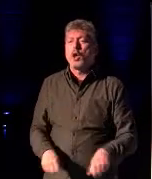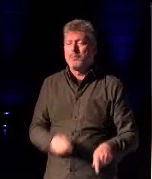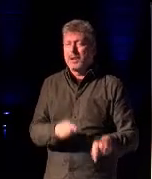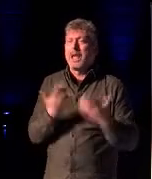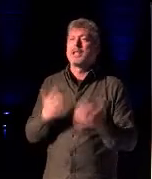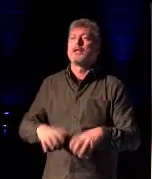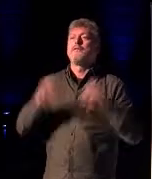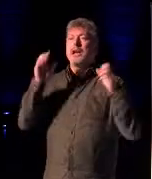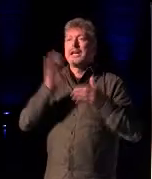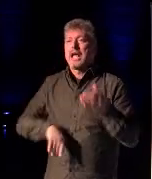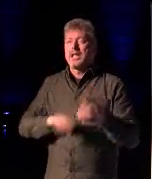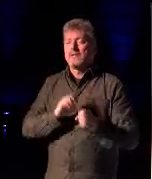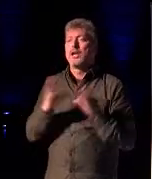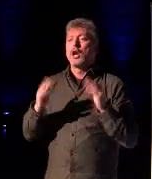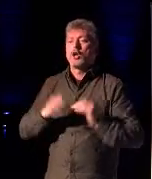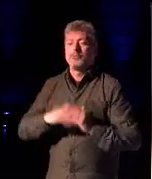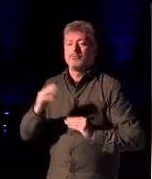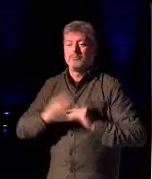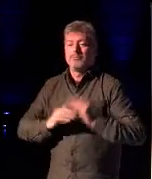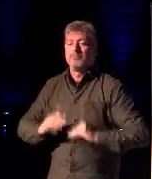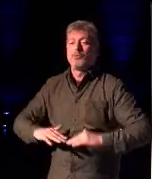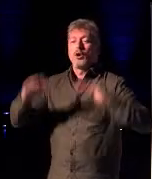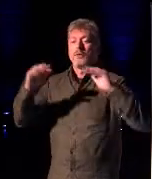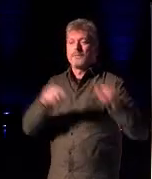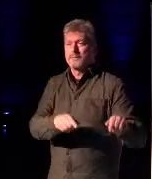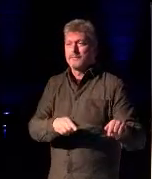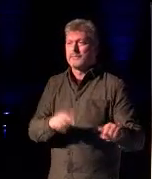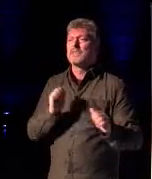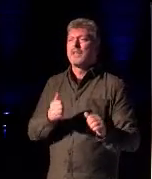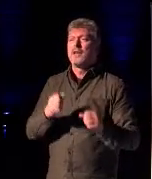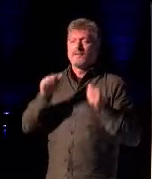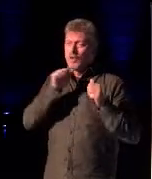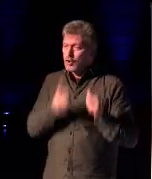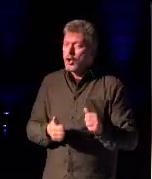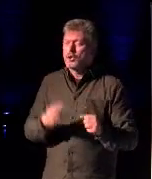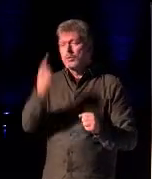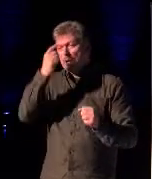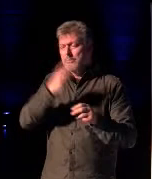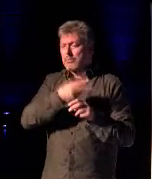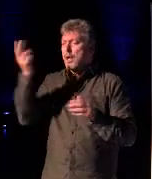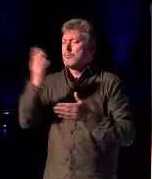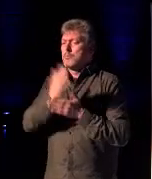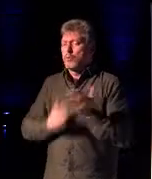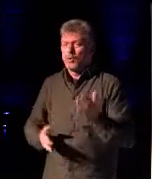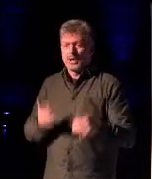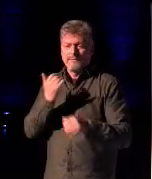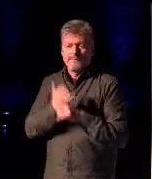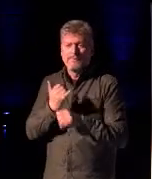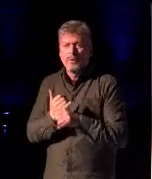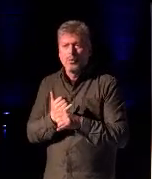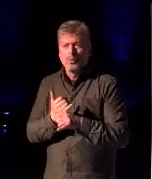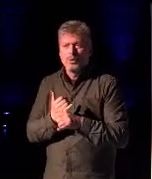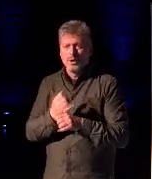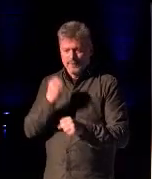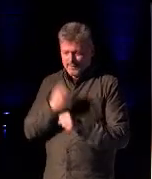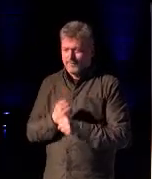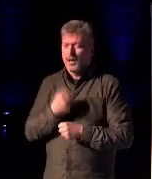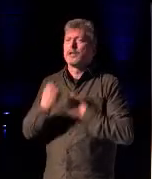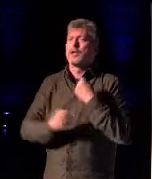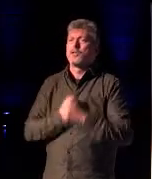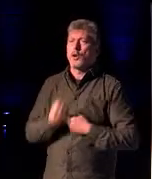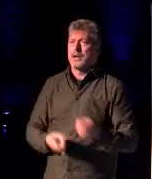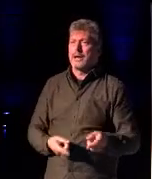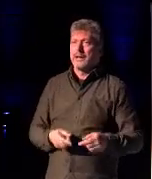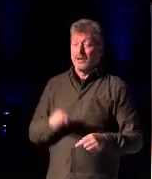enn det vi greier å bygge opp. Derfor så må vi på en måte begynne å tenke litt annerledes på hvordan faktisk vi kan gjøre det. Dette også